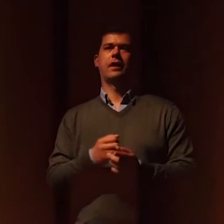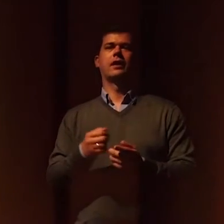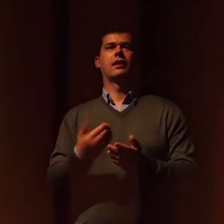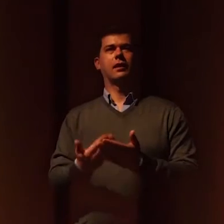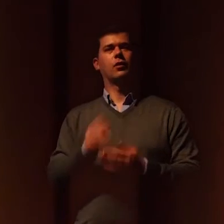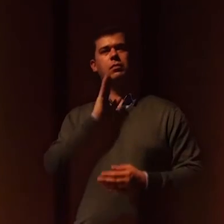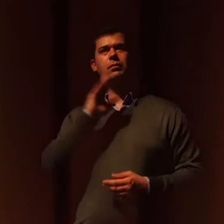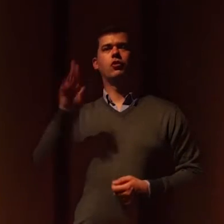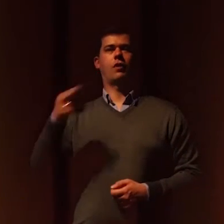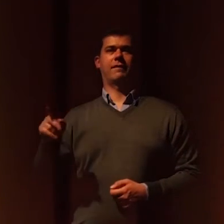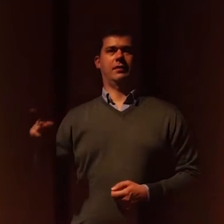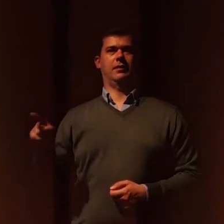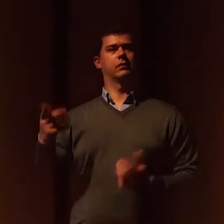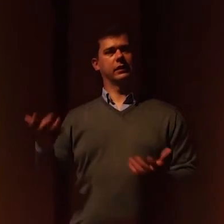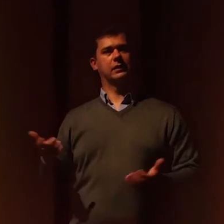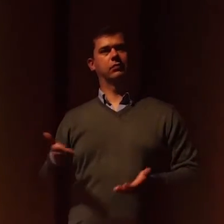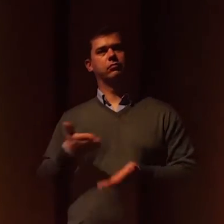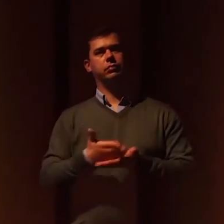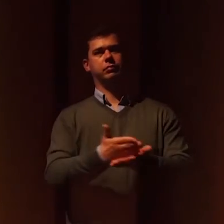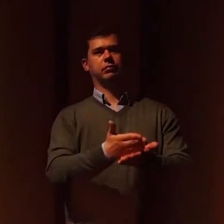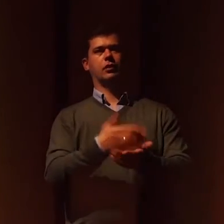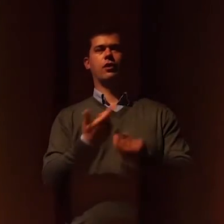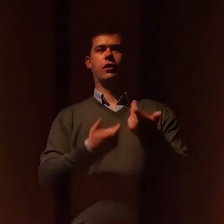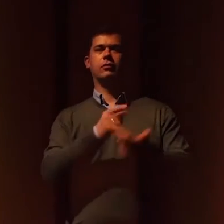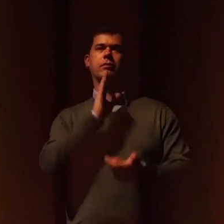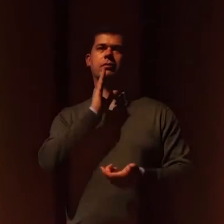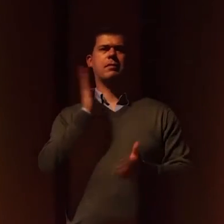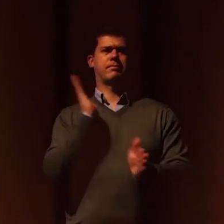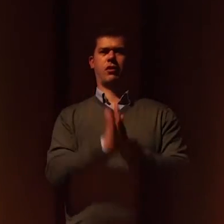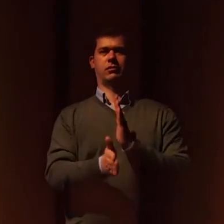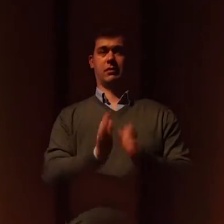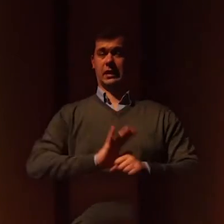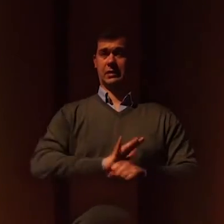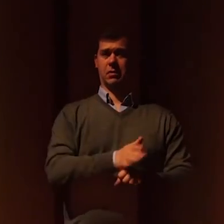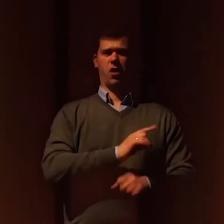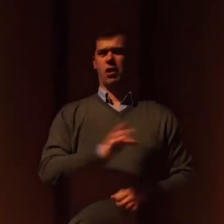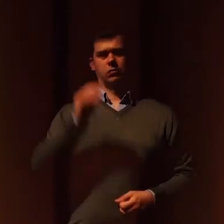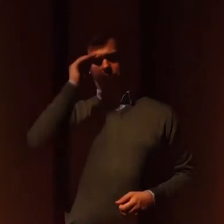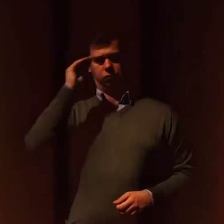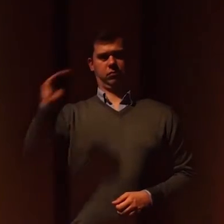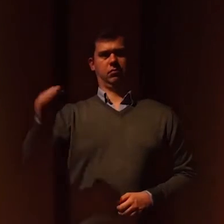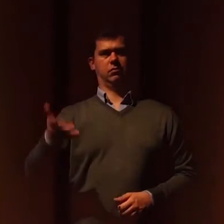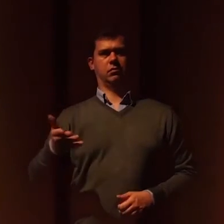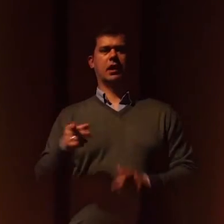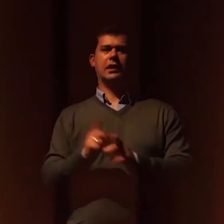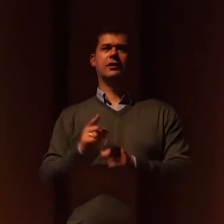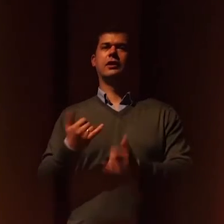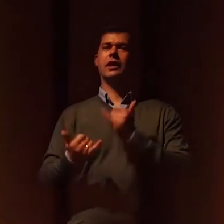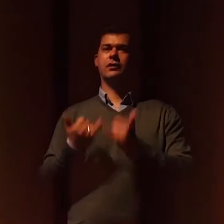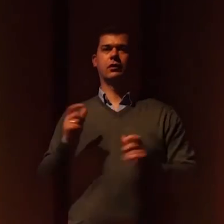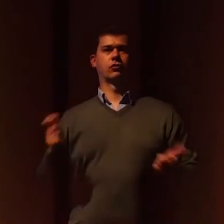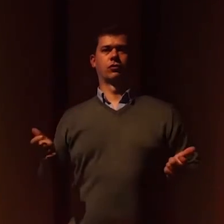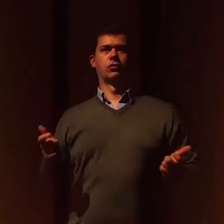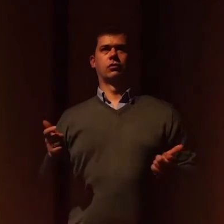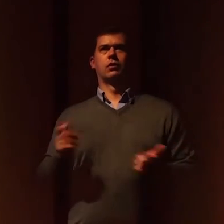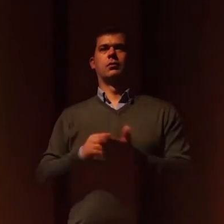wzór norweskich person był taki prosty sposób zwłaszcza Skargi wtedy jeżeli tu nie